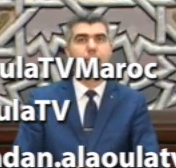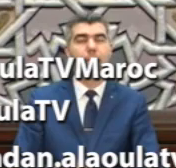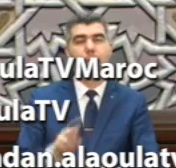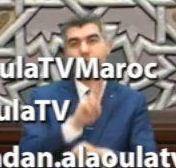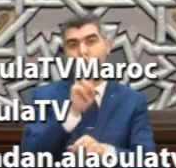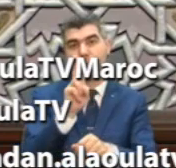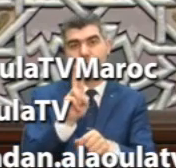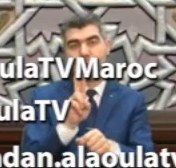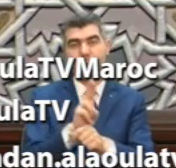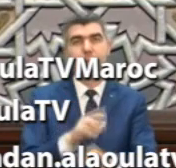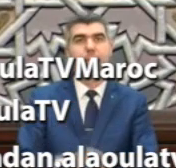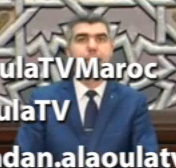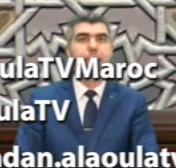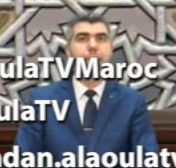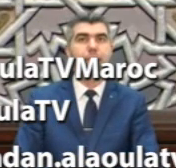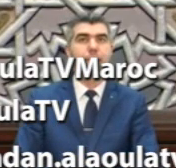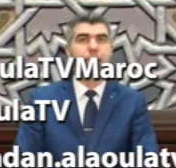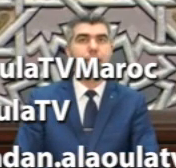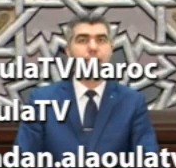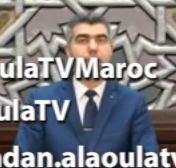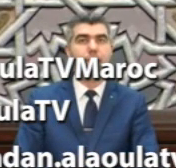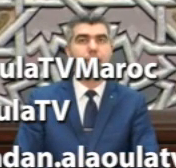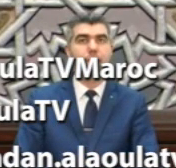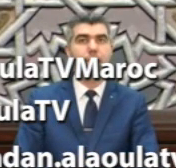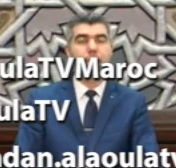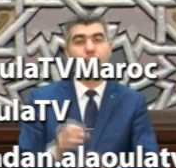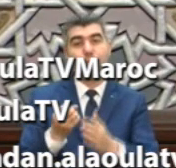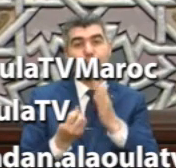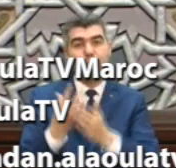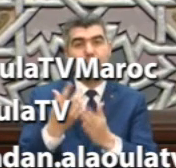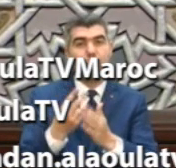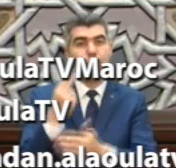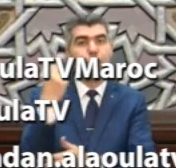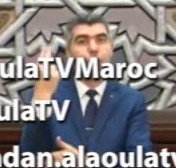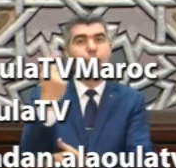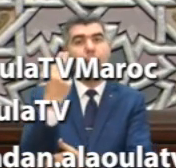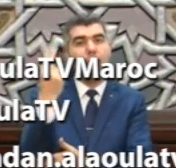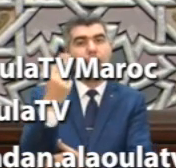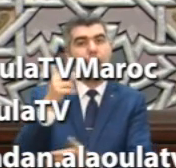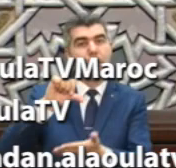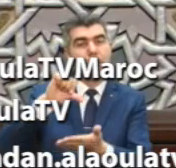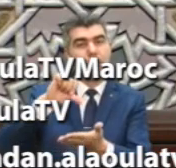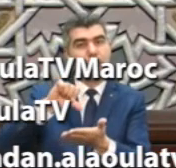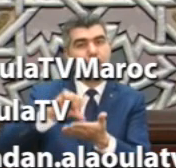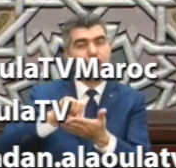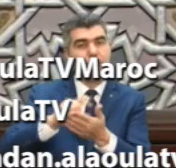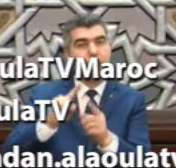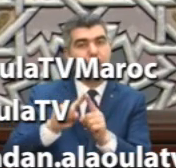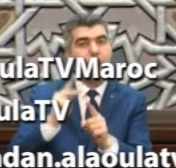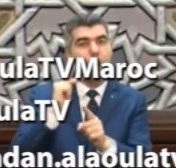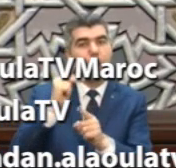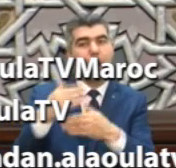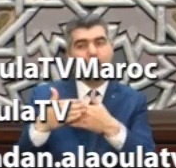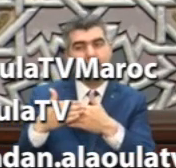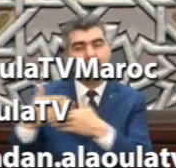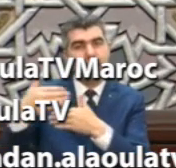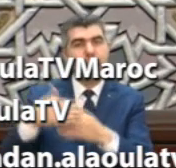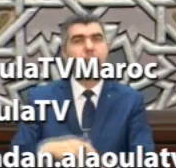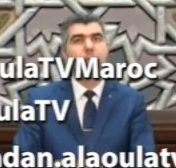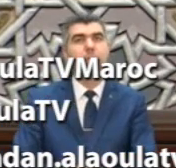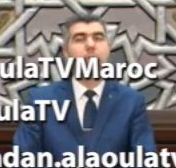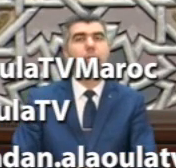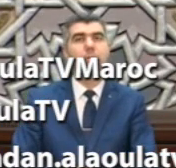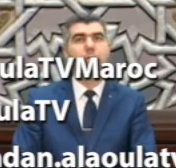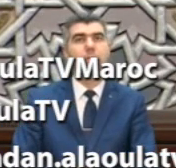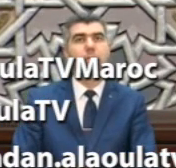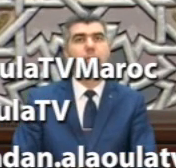التربيه الوطنيه حول احداث نواه جامعيه باقليم الفقيه بن صالح للسيدات والساده النواب المحترمين